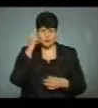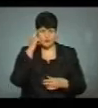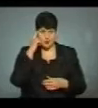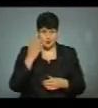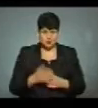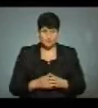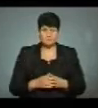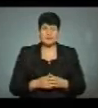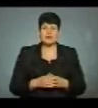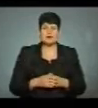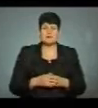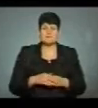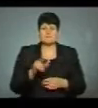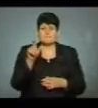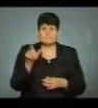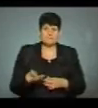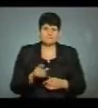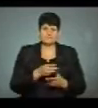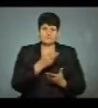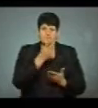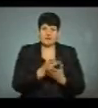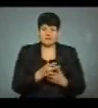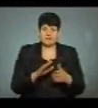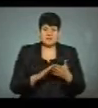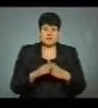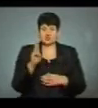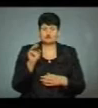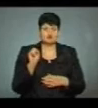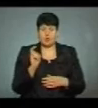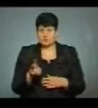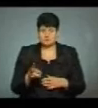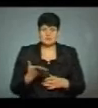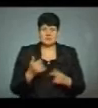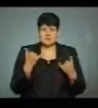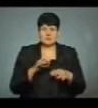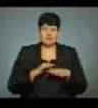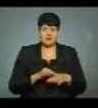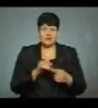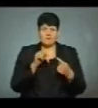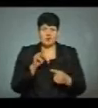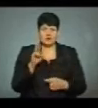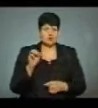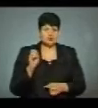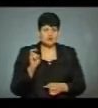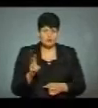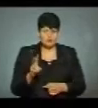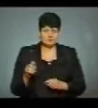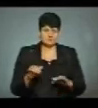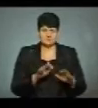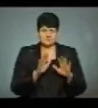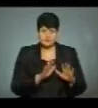Пацієнт доставлений в лікарню в стані шоку. Зараз проводяться протишокові міроприємства.